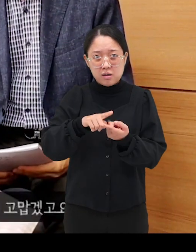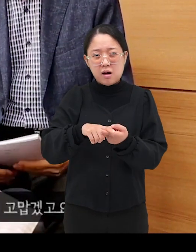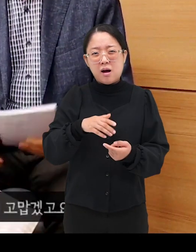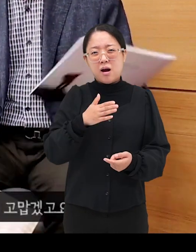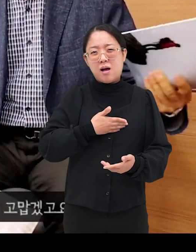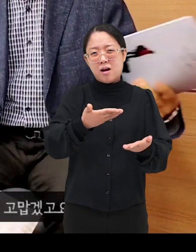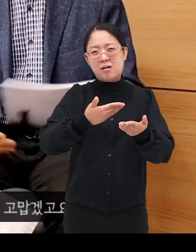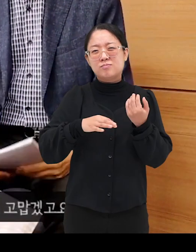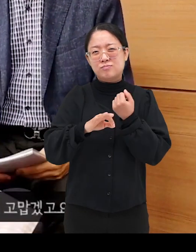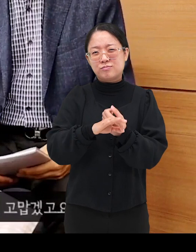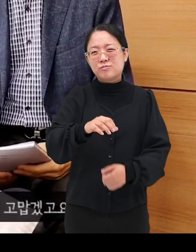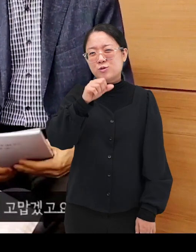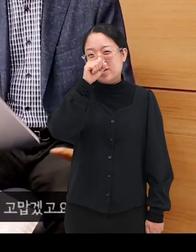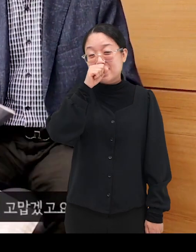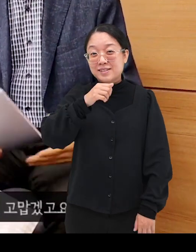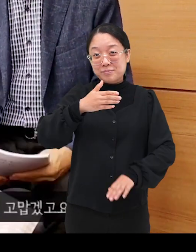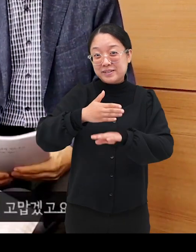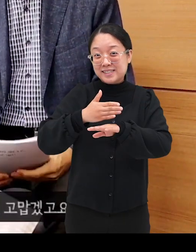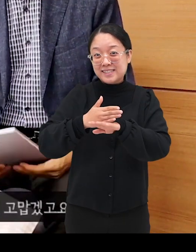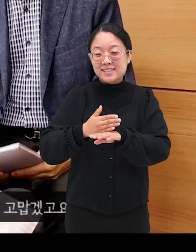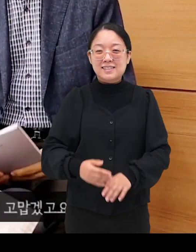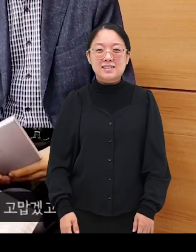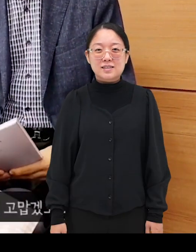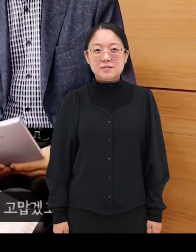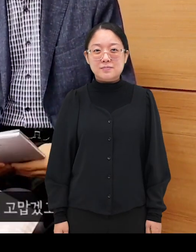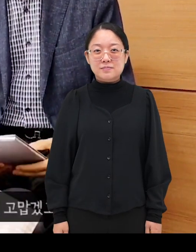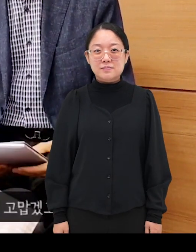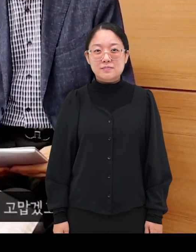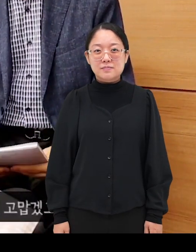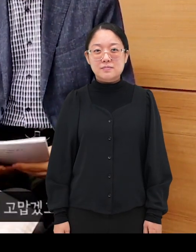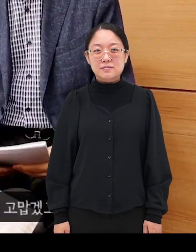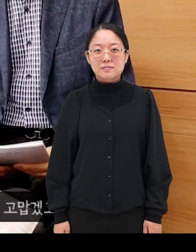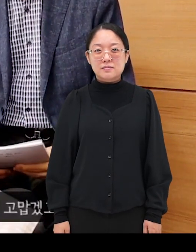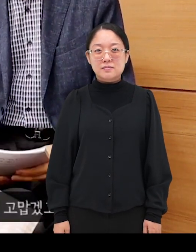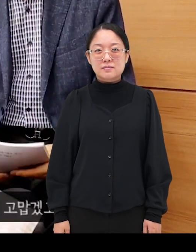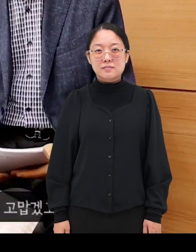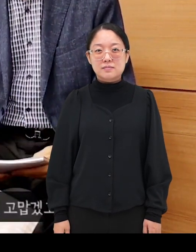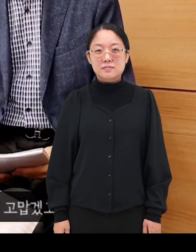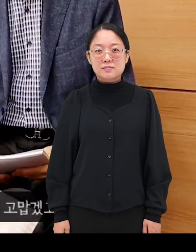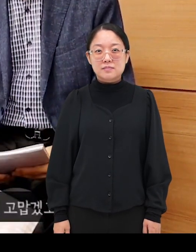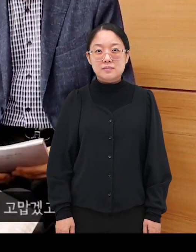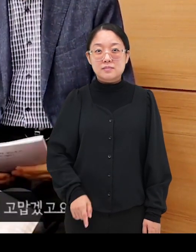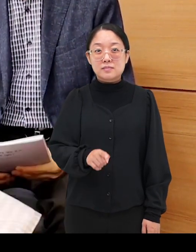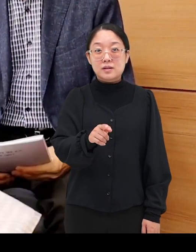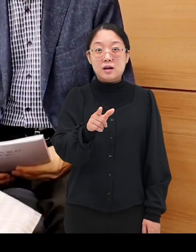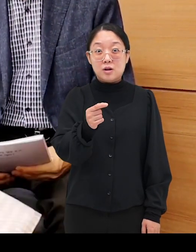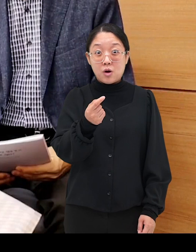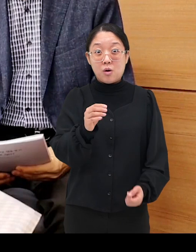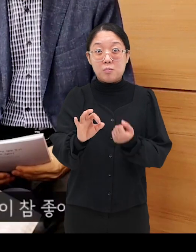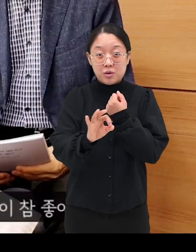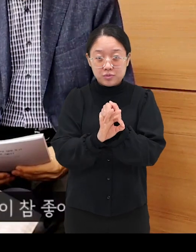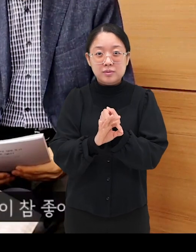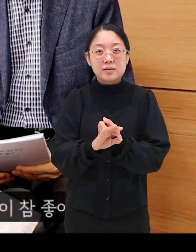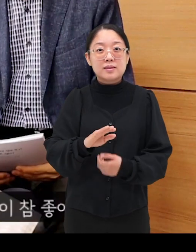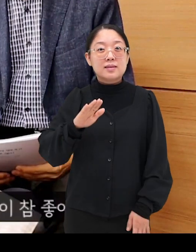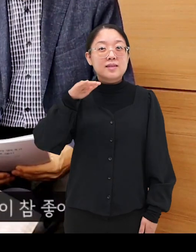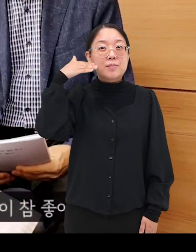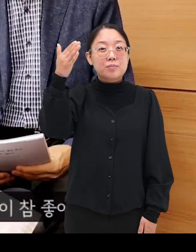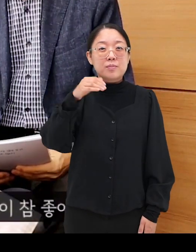어떤 것을 좀 알아봐 줬으면 그런 게 고맙겠고요. 그렇게 된다면 그다음에